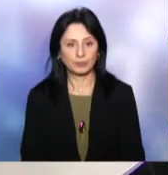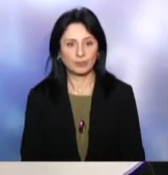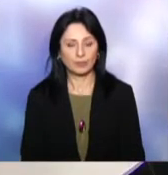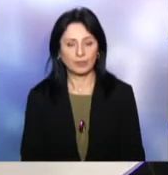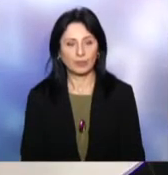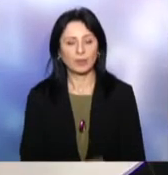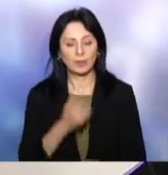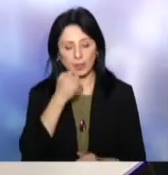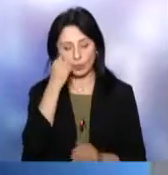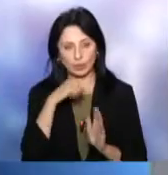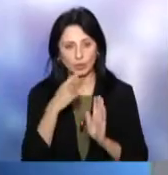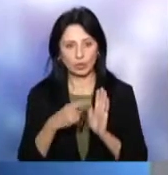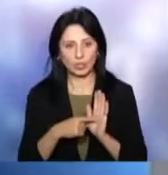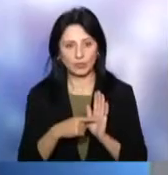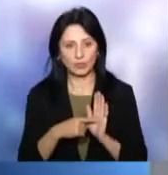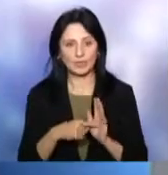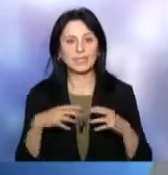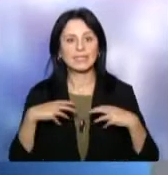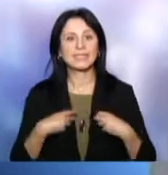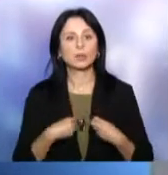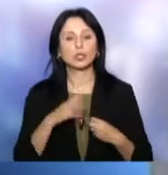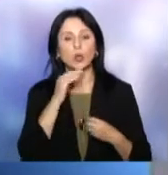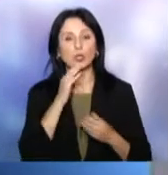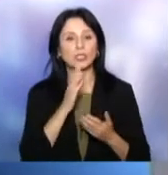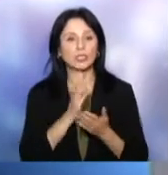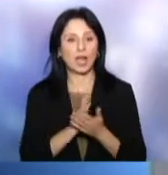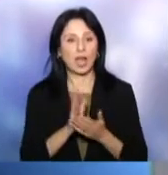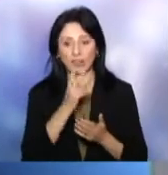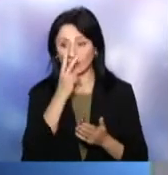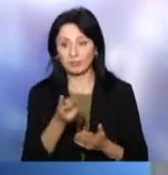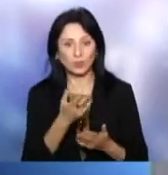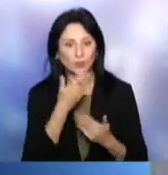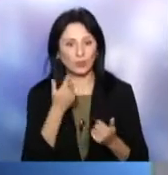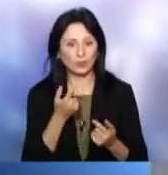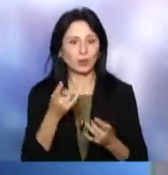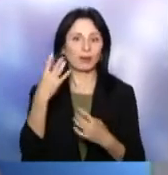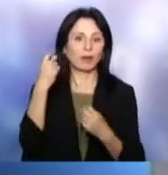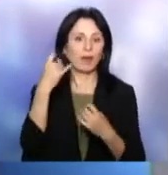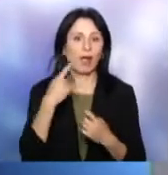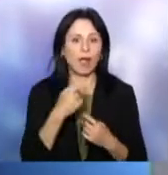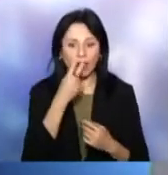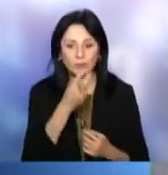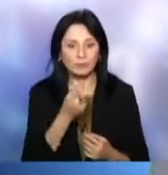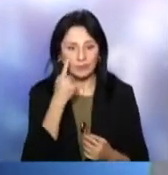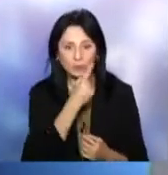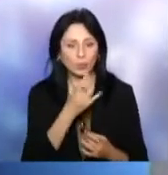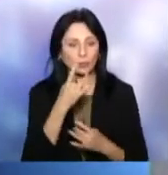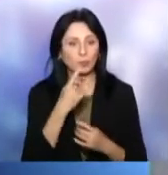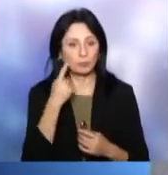მადლობა შეკითხვისთვის. სამწუხაროდ, როდესაც არ გვაქვს რაღაც ნანახი, ძალიან ძნელია მსჯელობა ქალბატონის